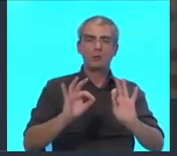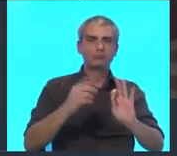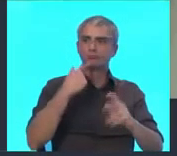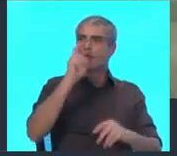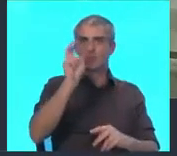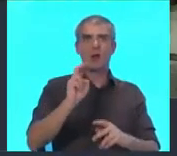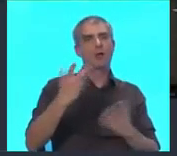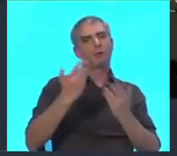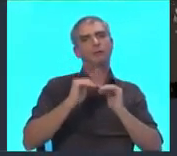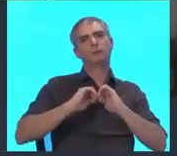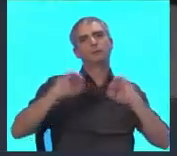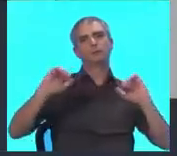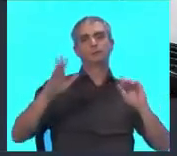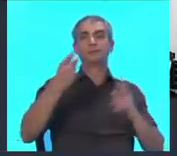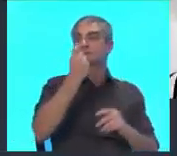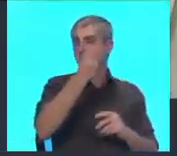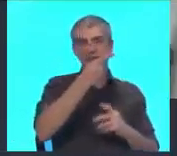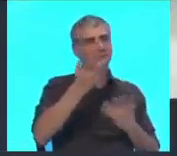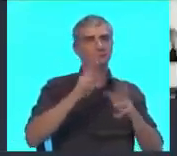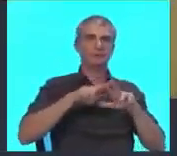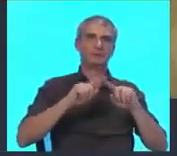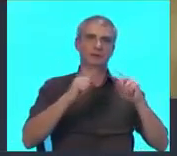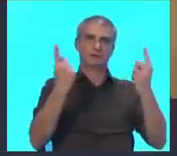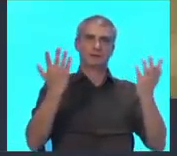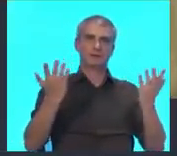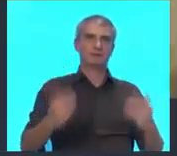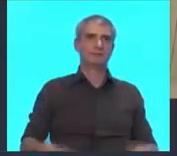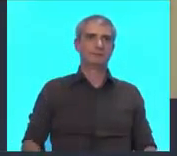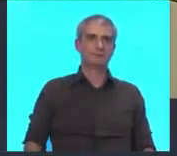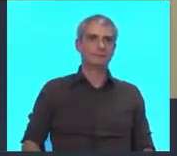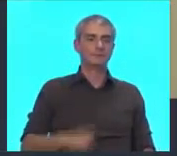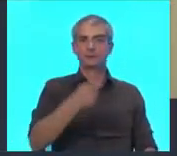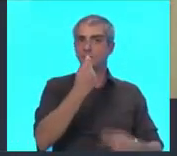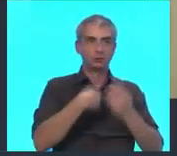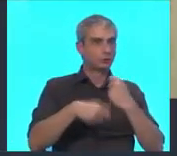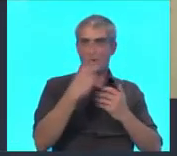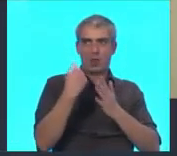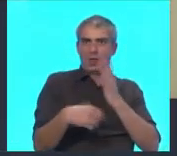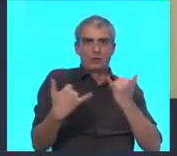חיים משלו, ולמחירים מציאות קצת אחרת. הסחורה לא קנו עכשיו.